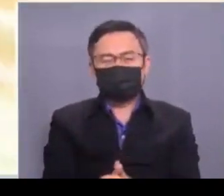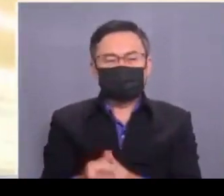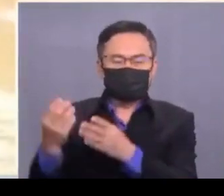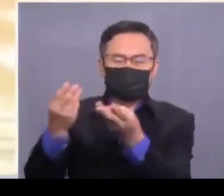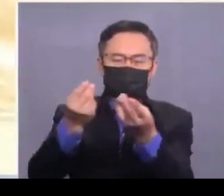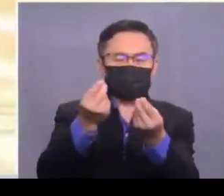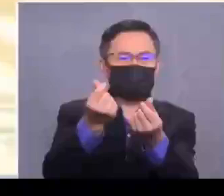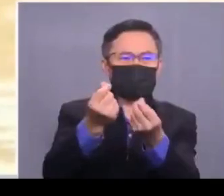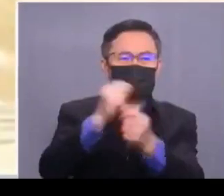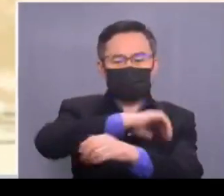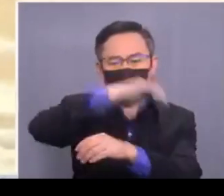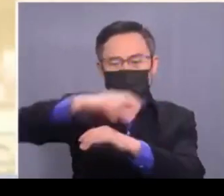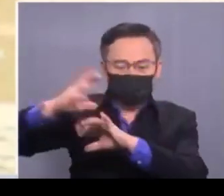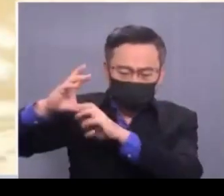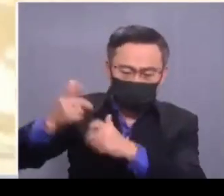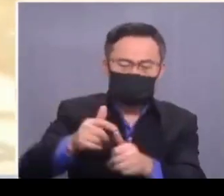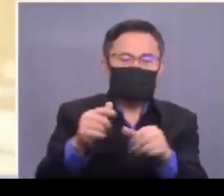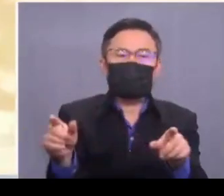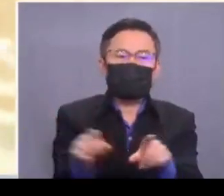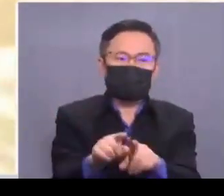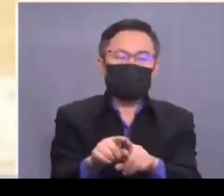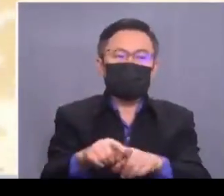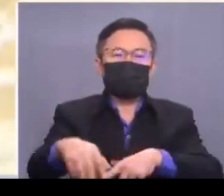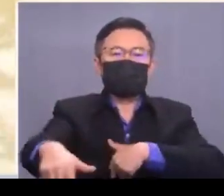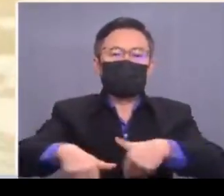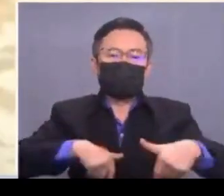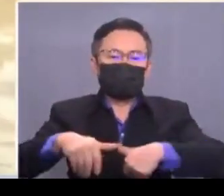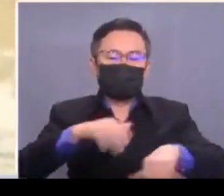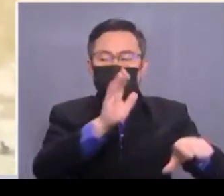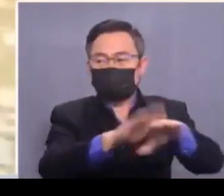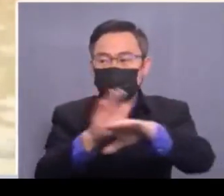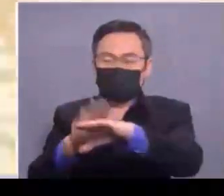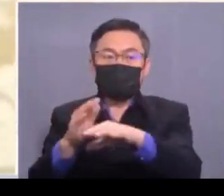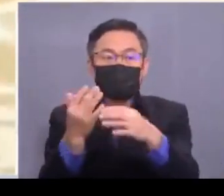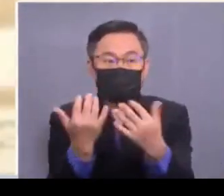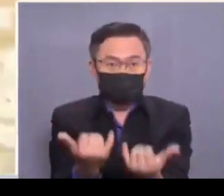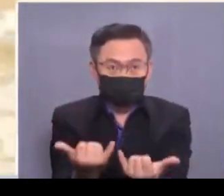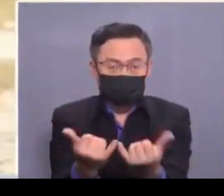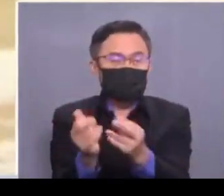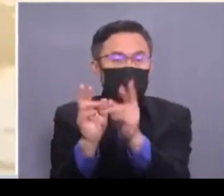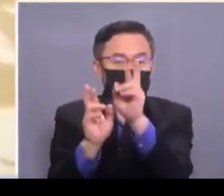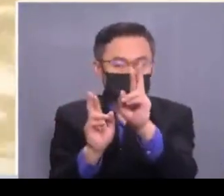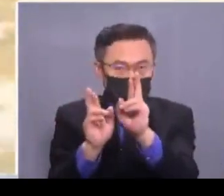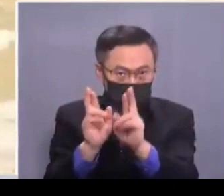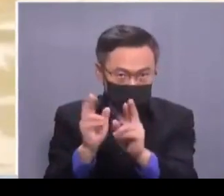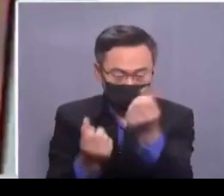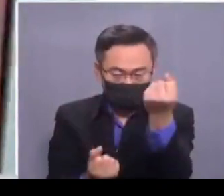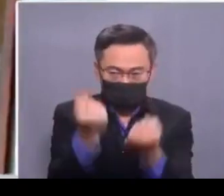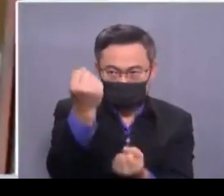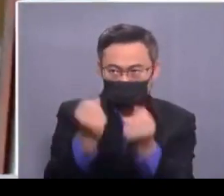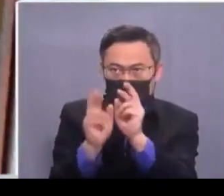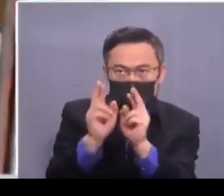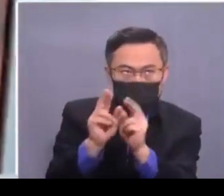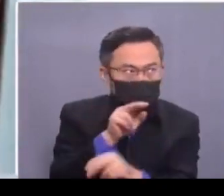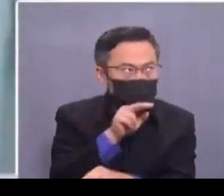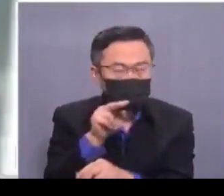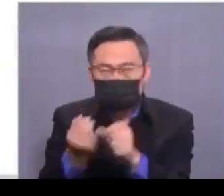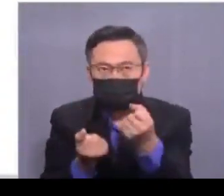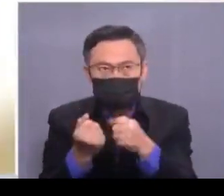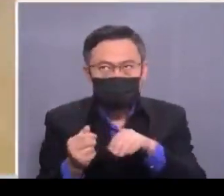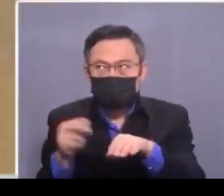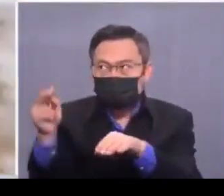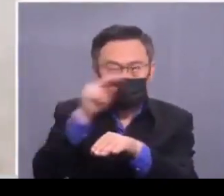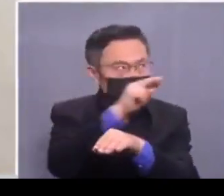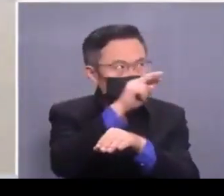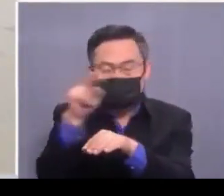ค่ะก็เลยทำให้ประชาชนที่ใช้เส้นทางนะคะเขาก็เลยเตือนบอกว่าให้เพิ่มเรื่องของความระมัดระวังในถ้าเกิดเราดูนะคะปริมาณ